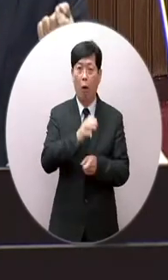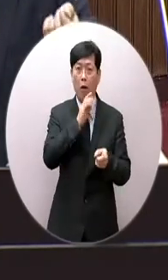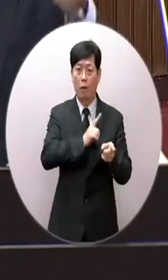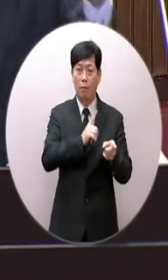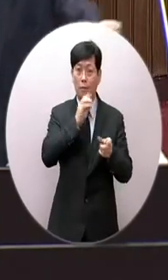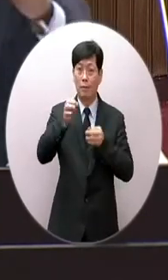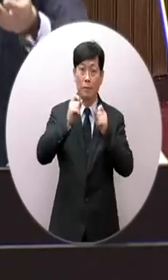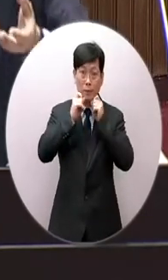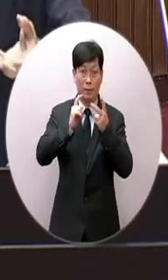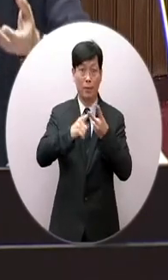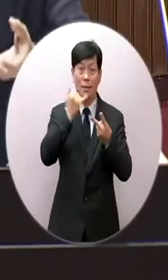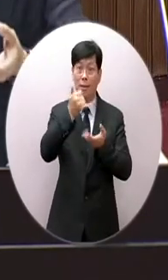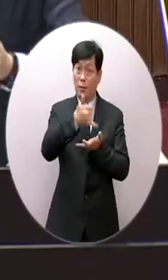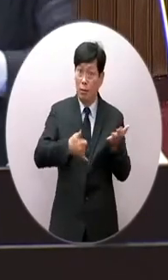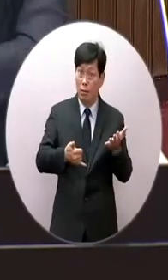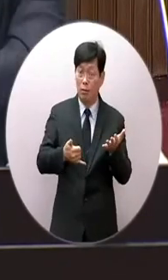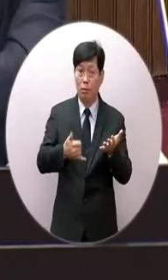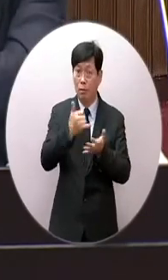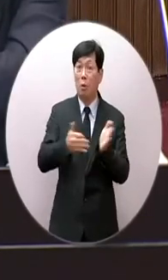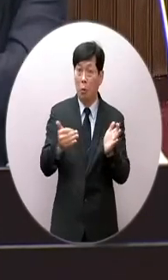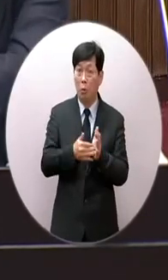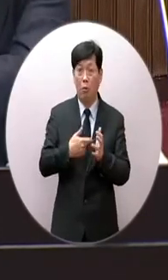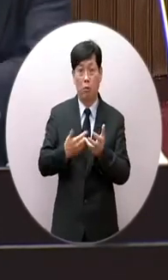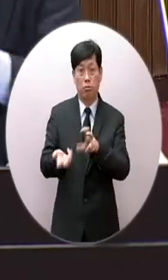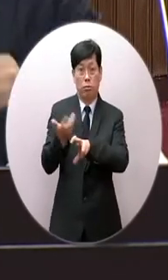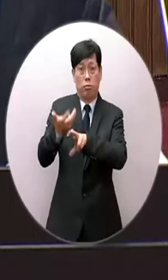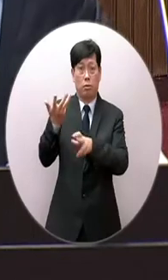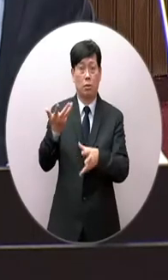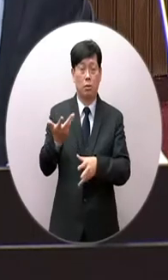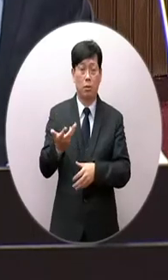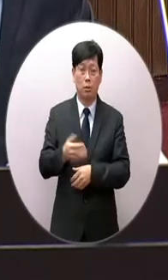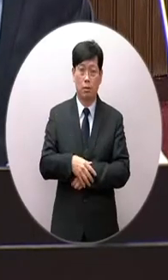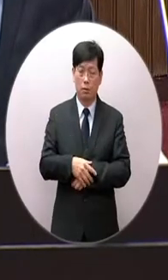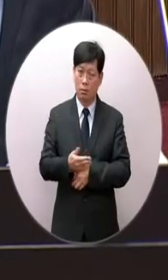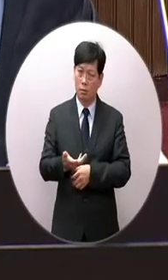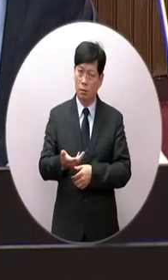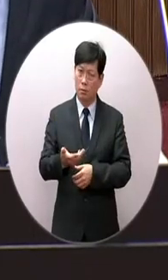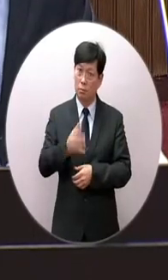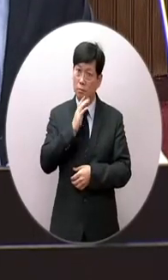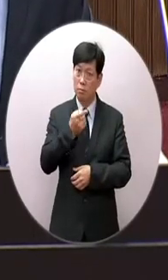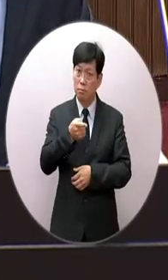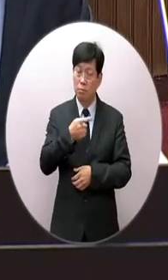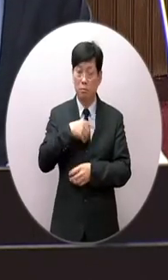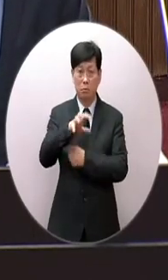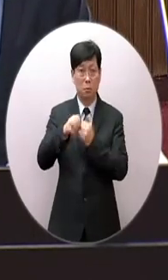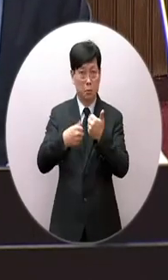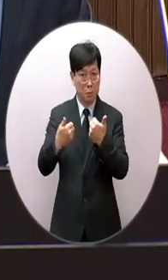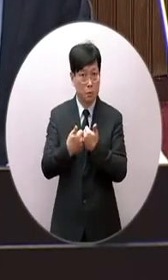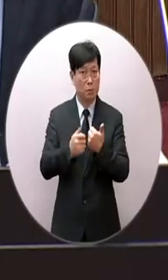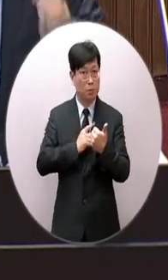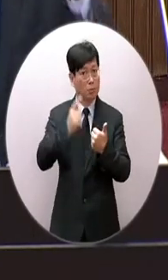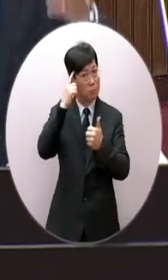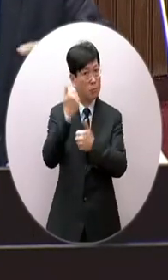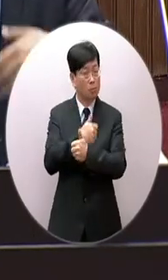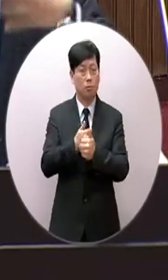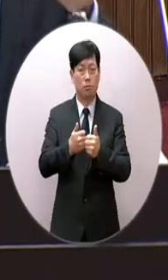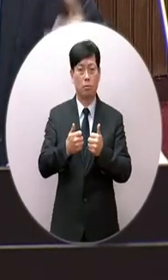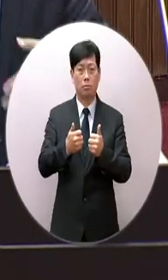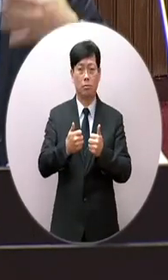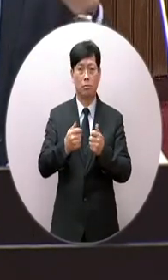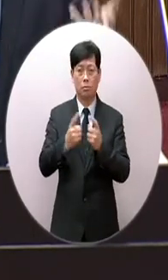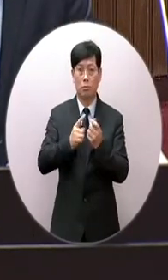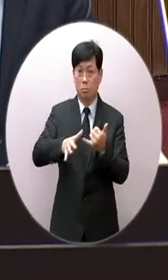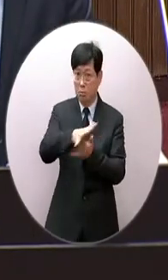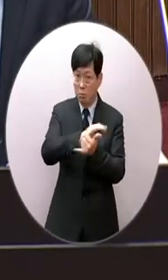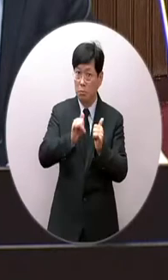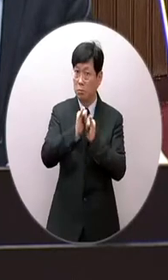品。第二个还可以退货，退货之后搞不好就被销毁了。这个部分。是不是农委会要考虑，或者对